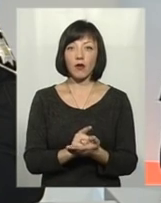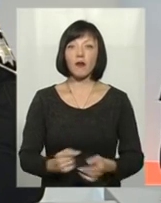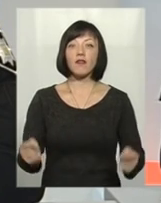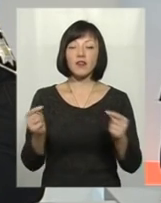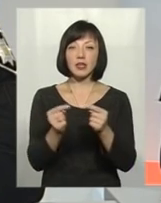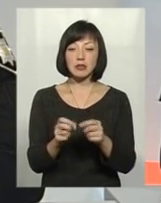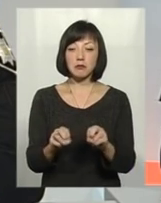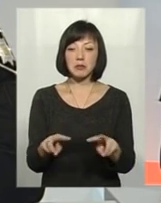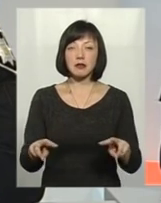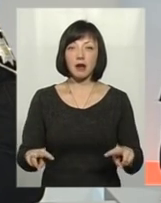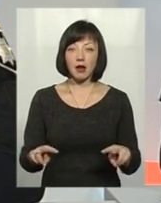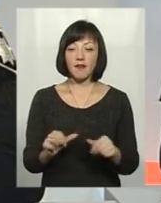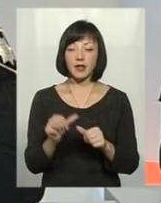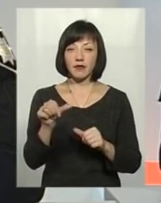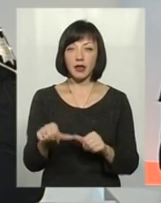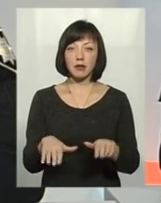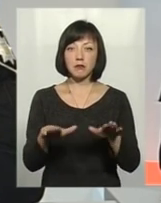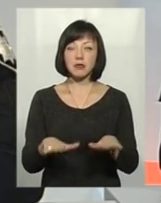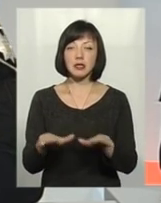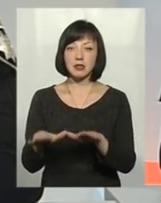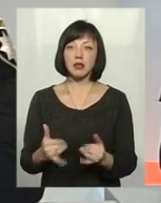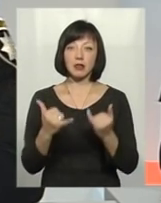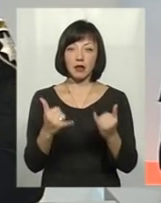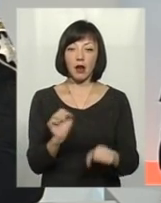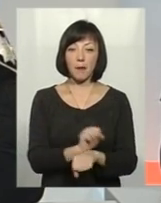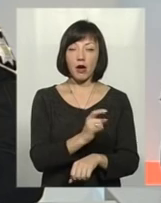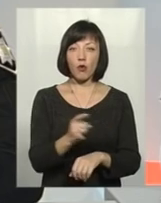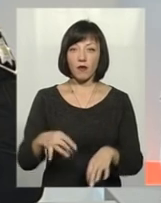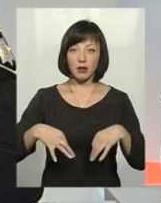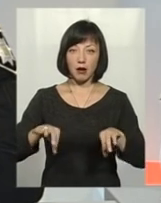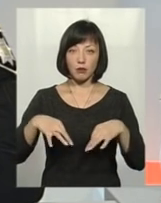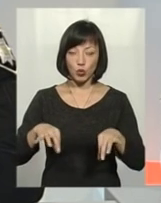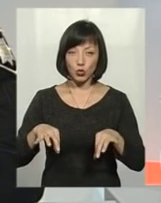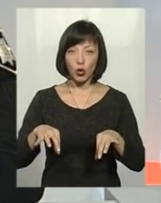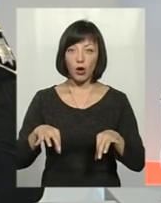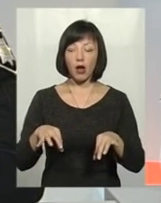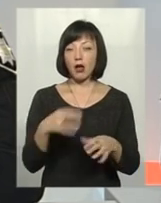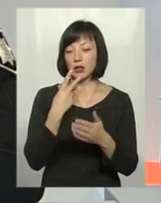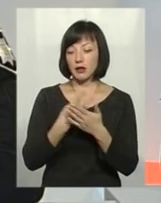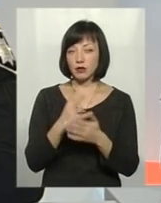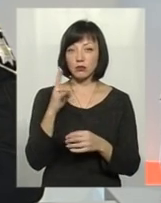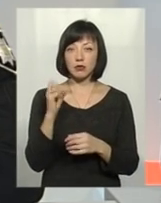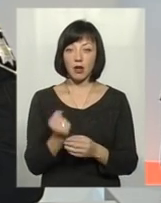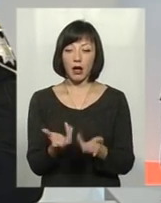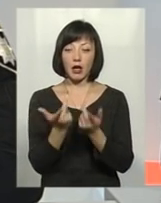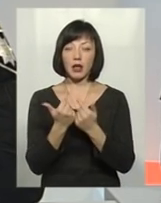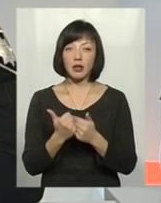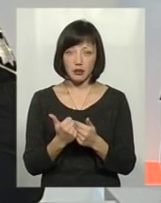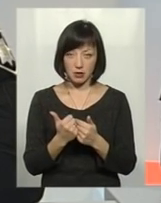визначено спеціально відведені місця для парковки транспортних засобів, виходячи з